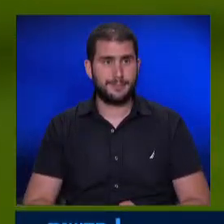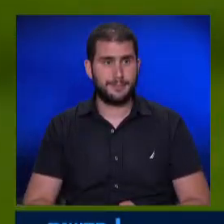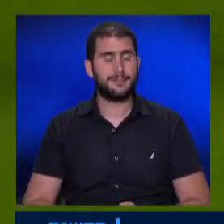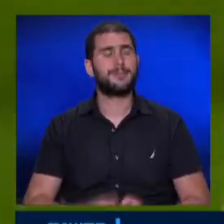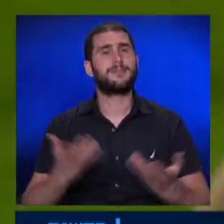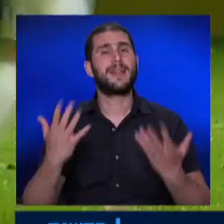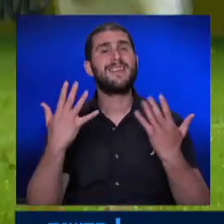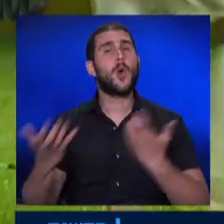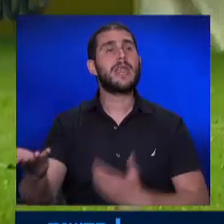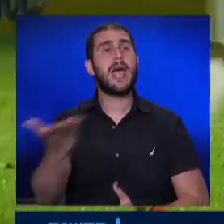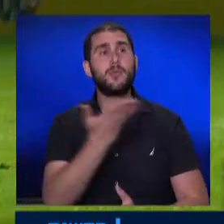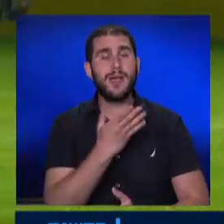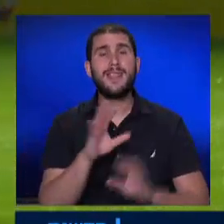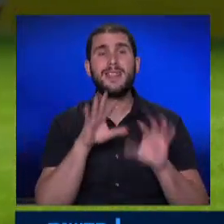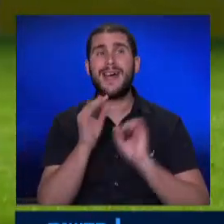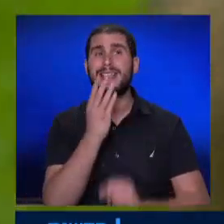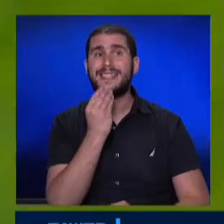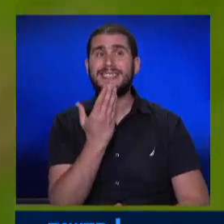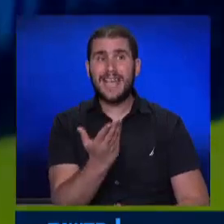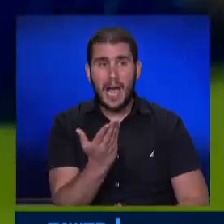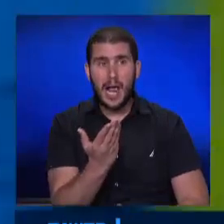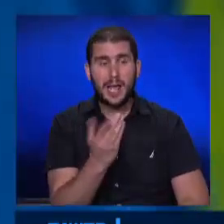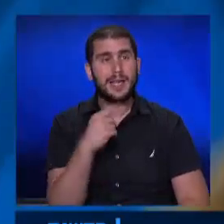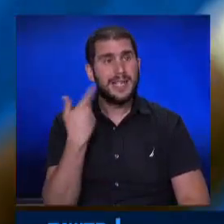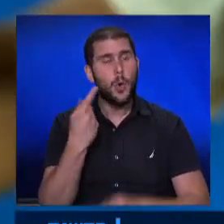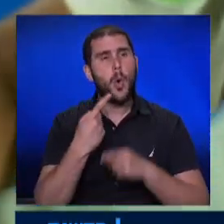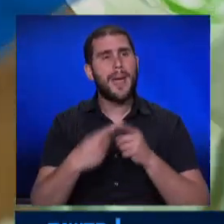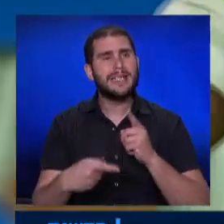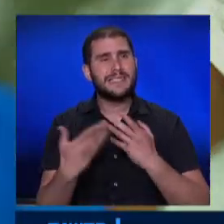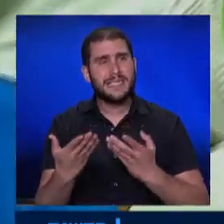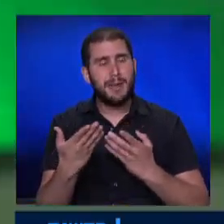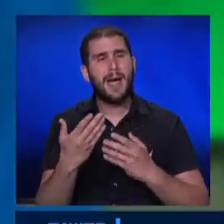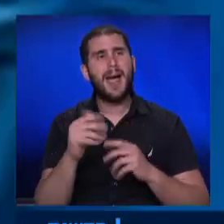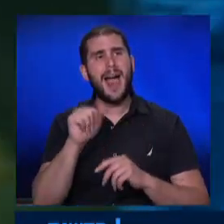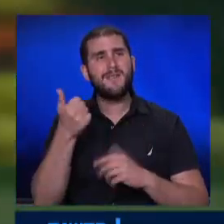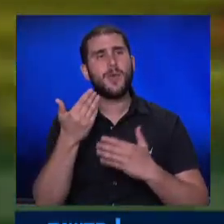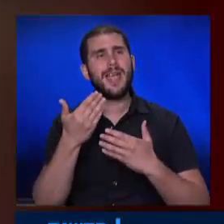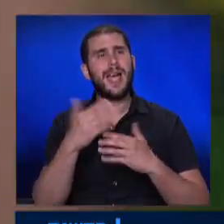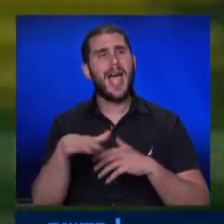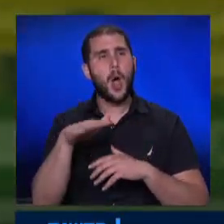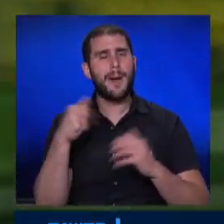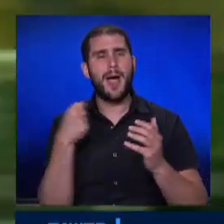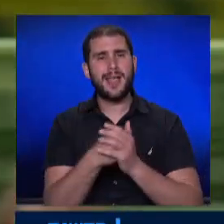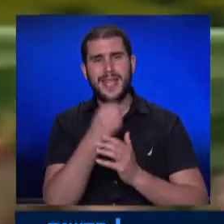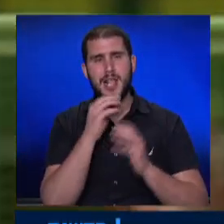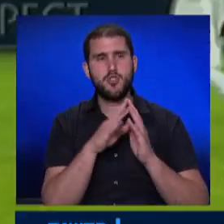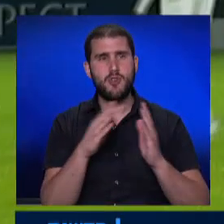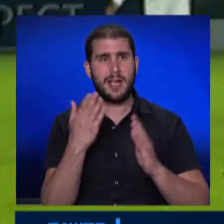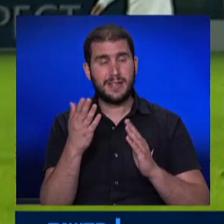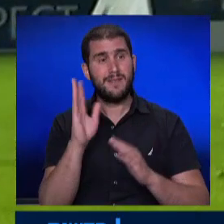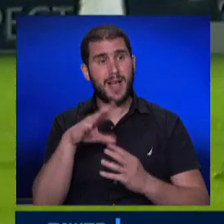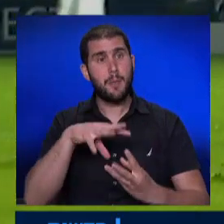גבירותיי ורבותיי, נבחרת ישראל יהיו בחצי גמר אליפות אירופה עד גיל 19